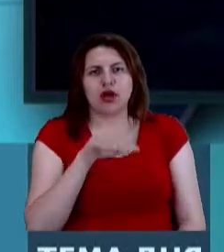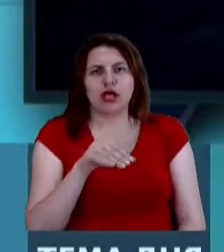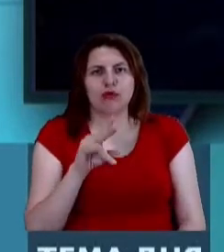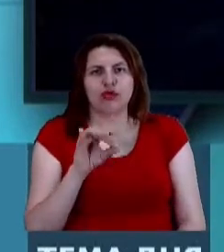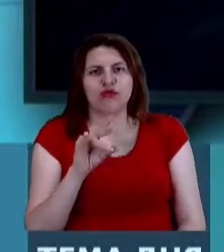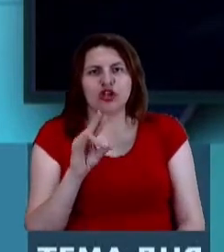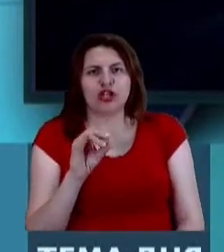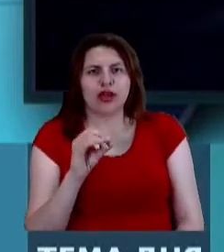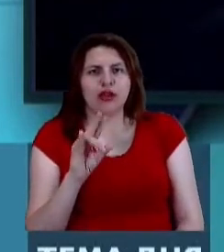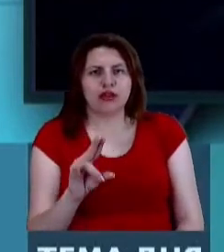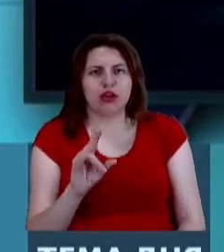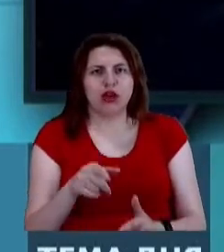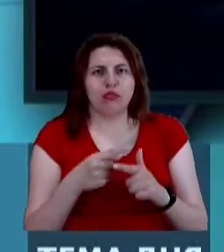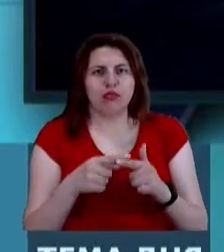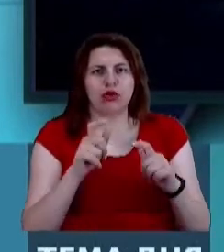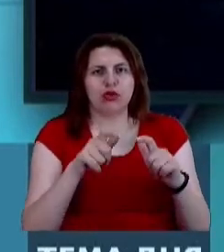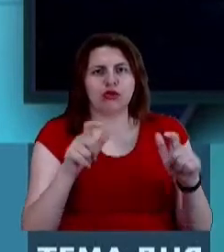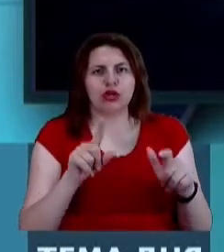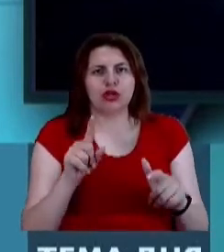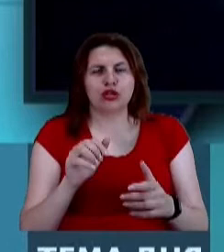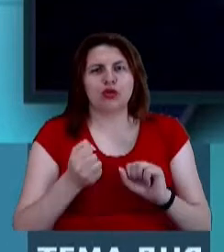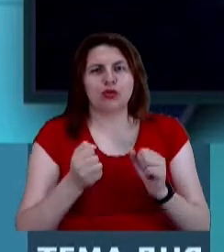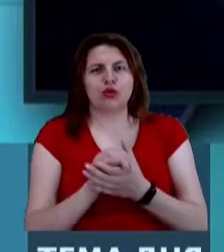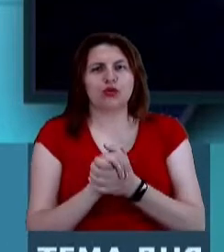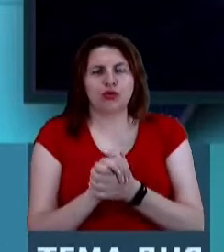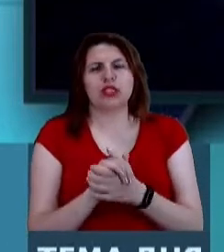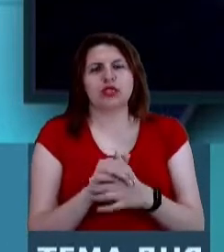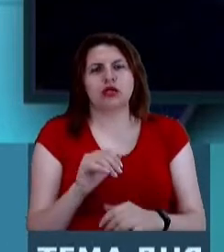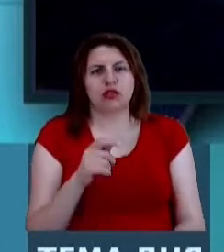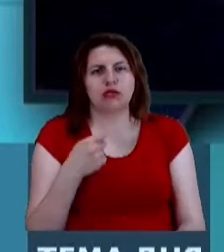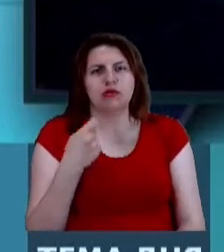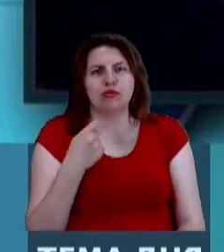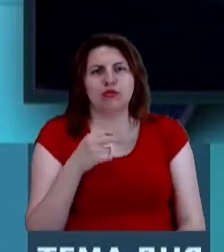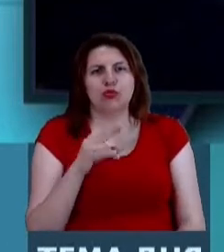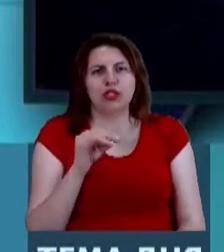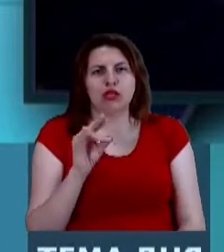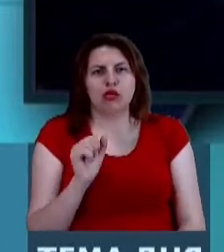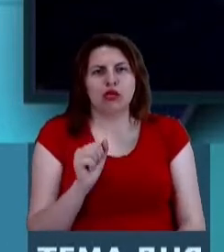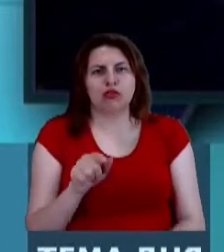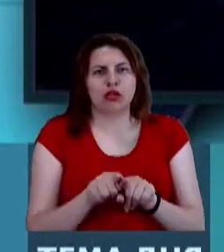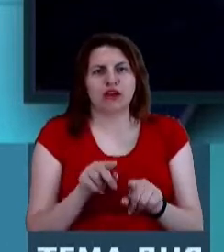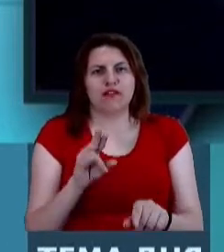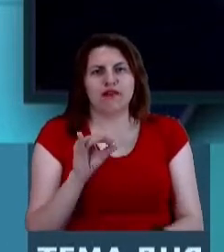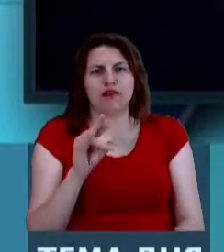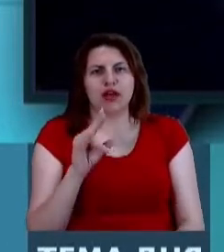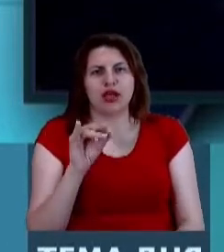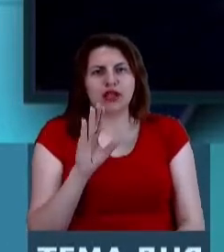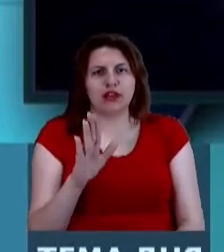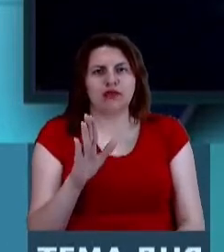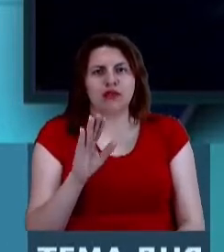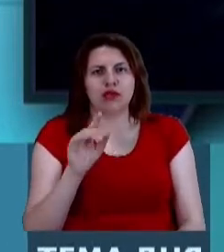симпатизують Кремлю, або такі друзі Путіна, умовно кажучи, для ось цих фейків, для участі в гібридній